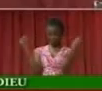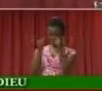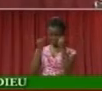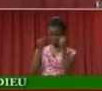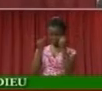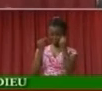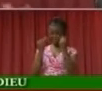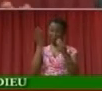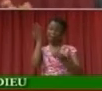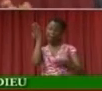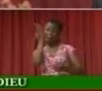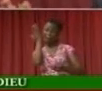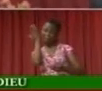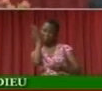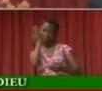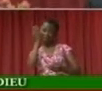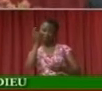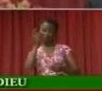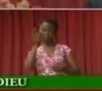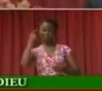Que tu en as besoin.